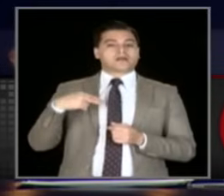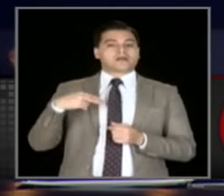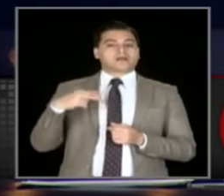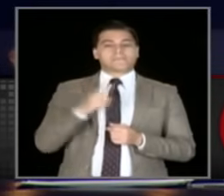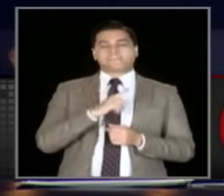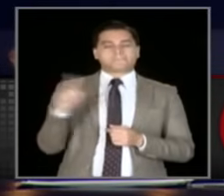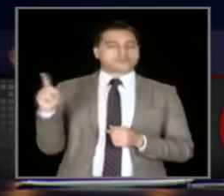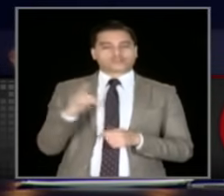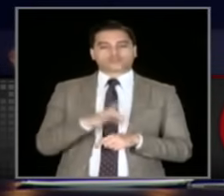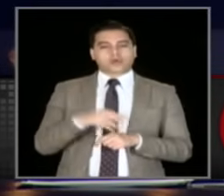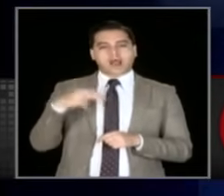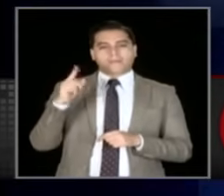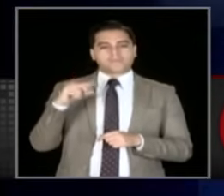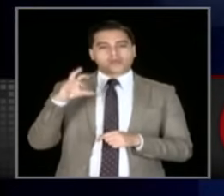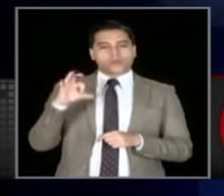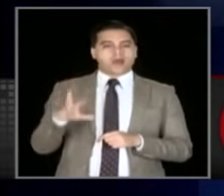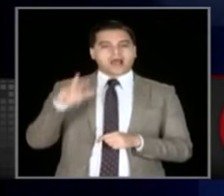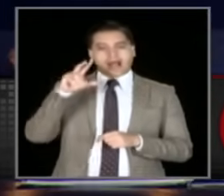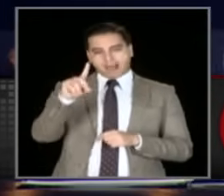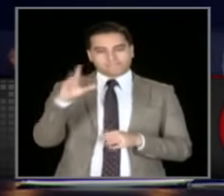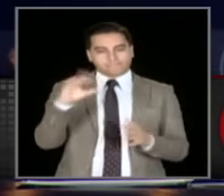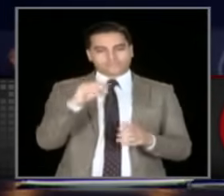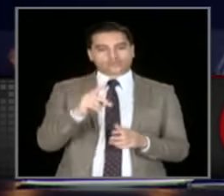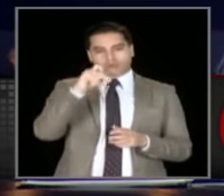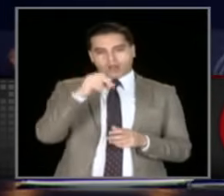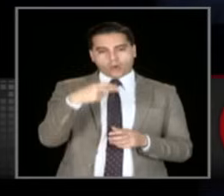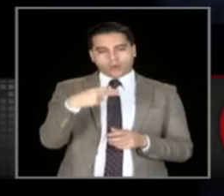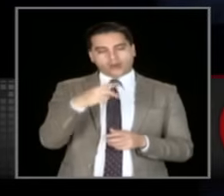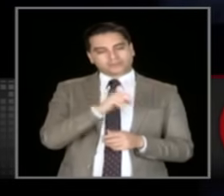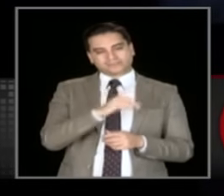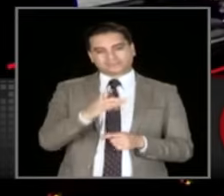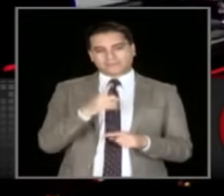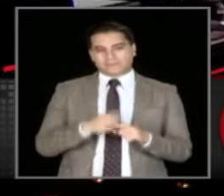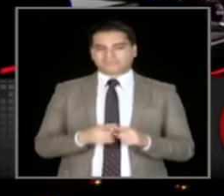مش الدكتور عبد الوهاب مطوع، للأسف الشديد. إجابة خاطئة.